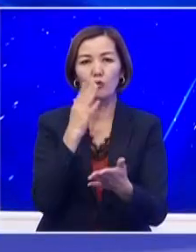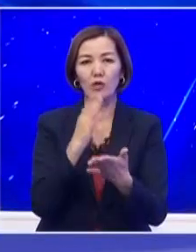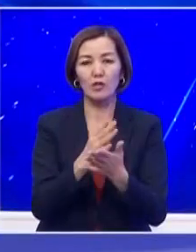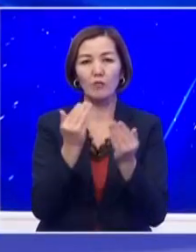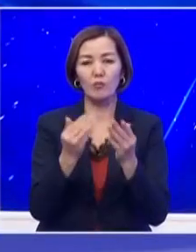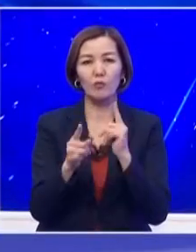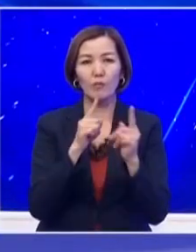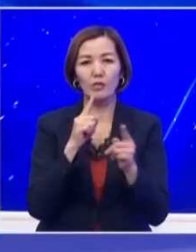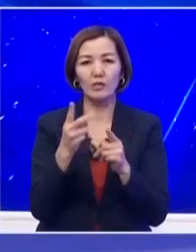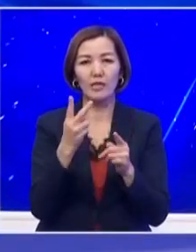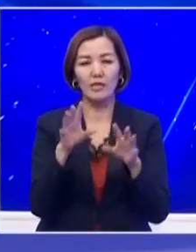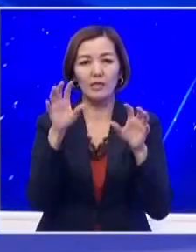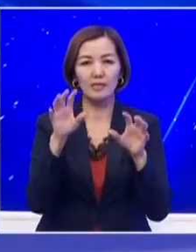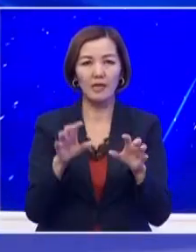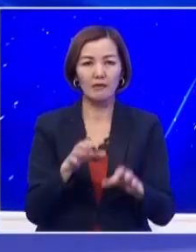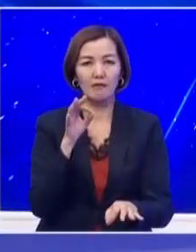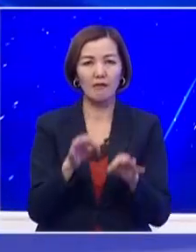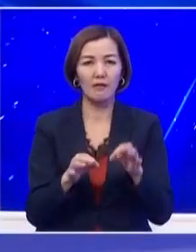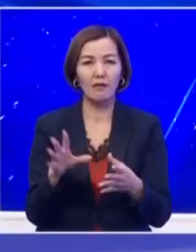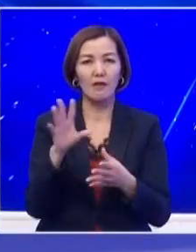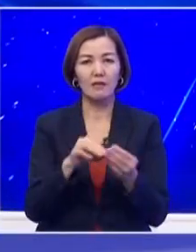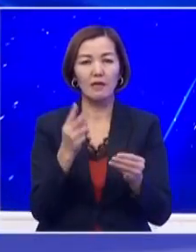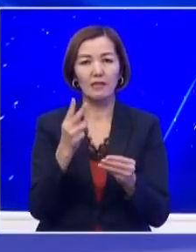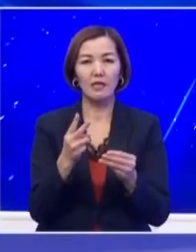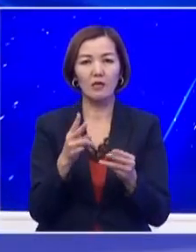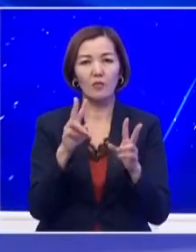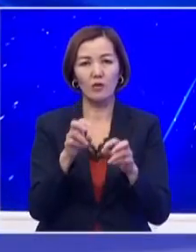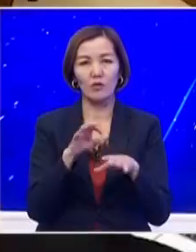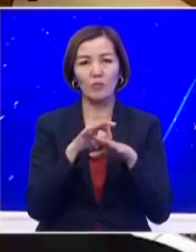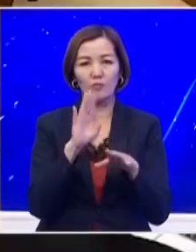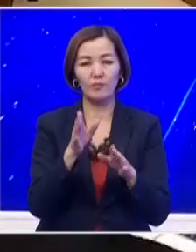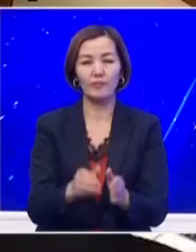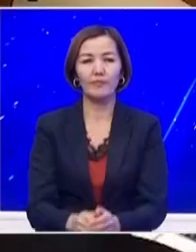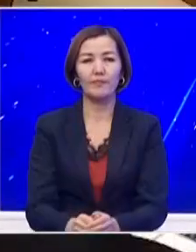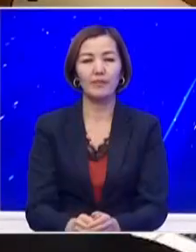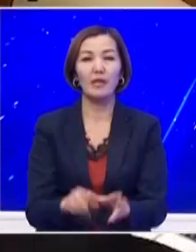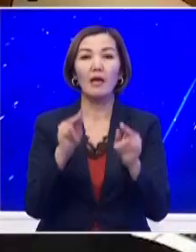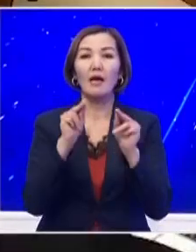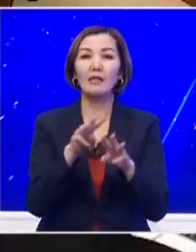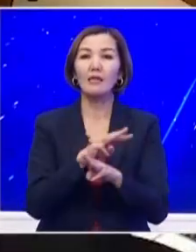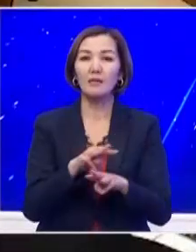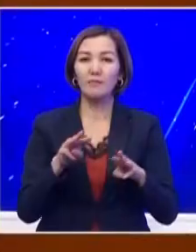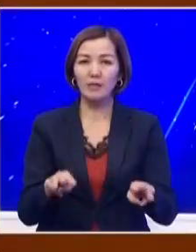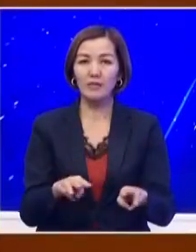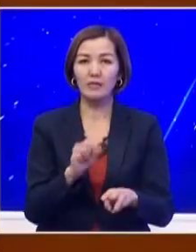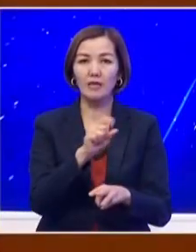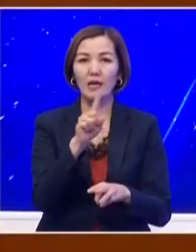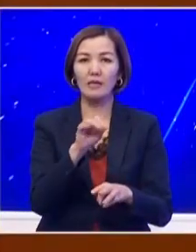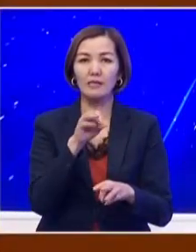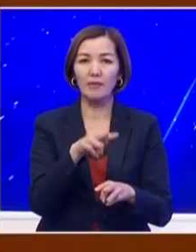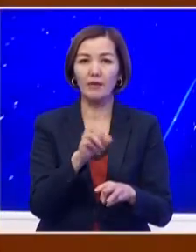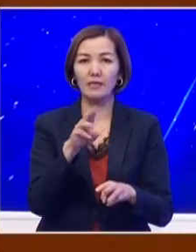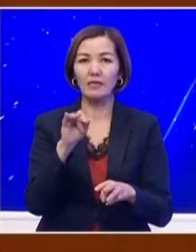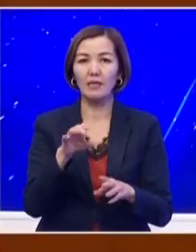бүгін осы екі заң талқыланды. Тағы екеуі қарауға алынды. Әділет министрі Азамат Есқараев авторлық